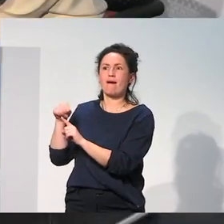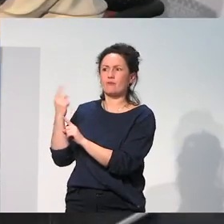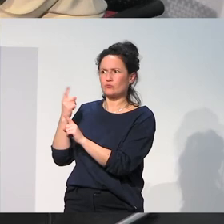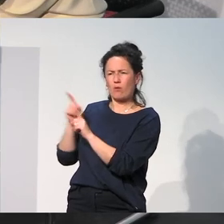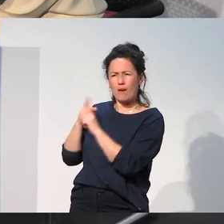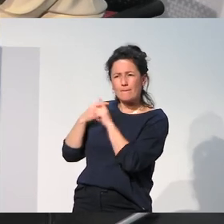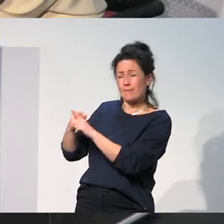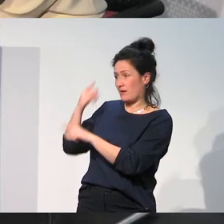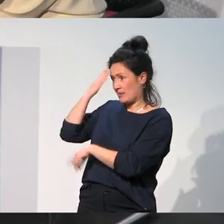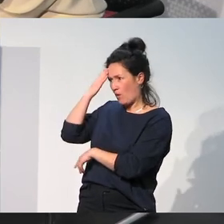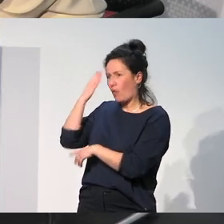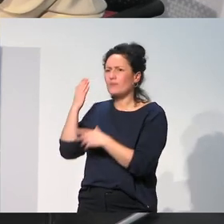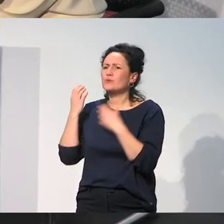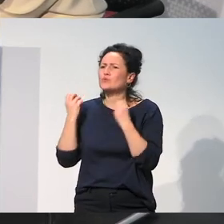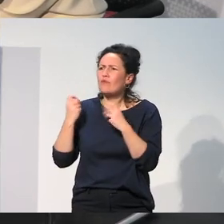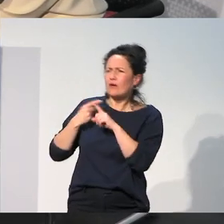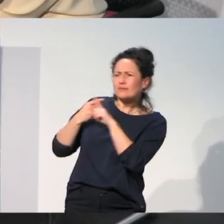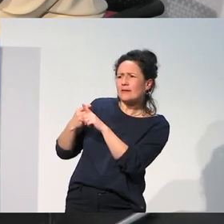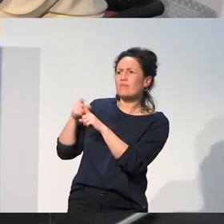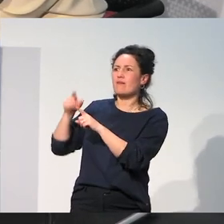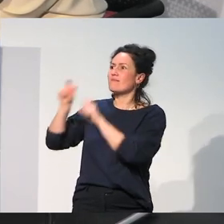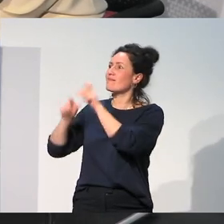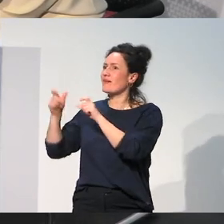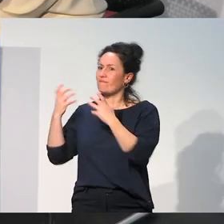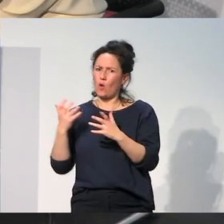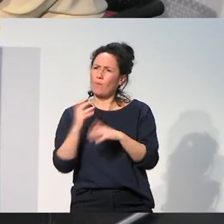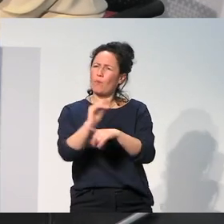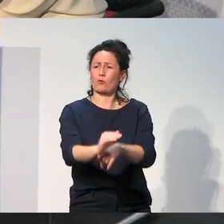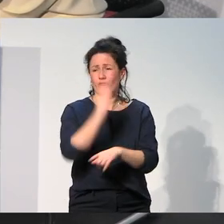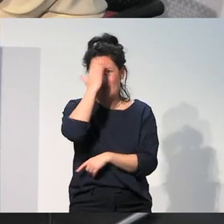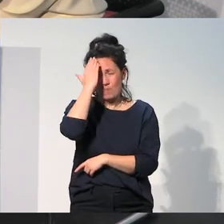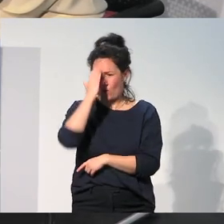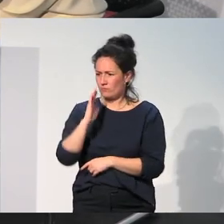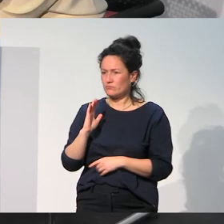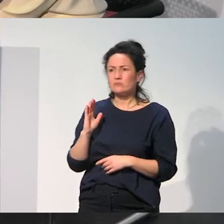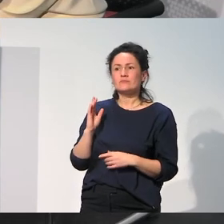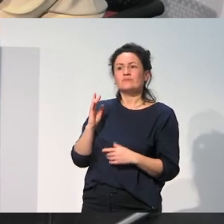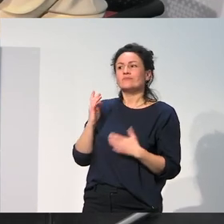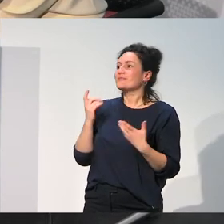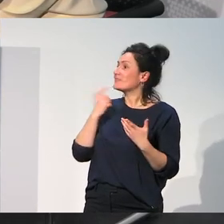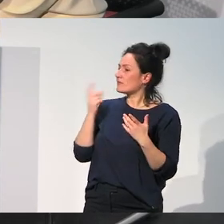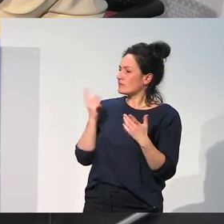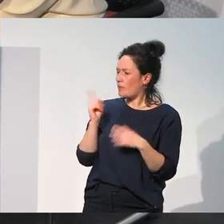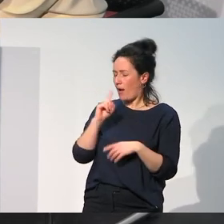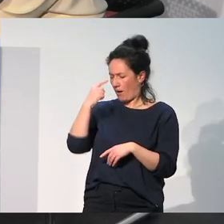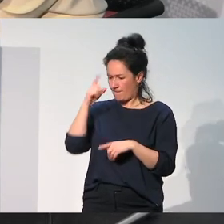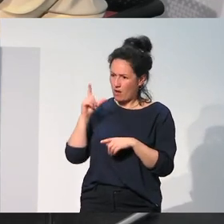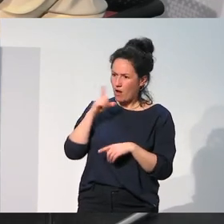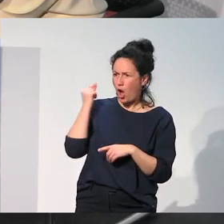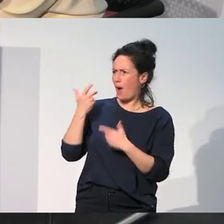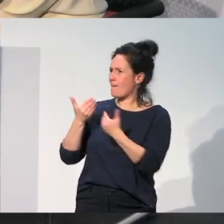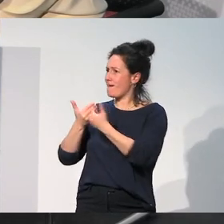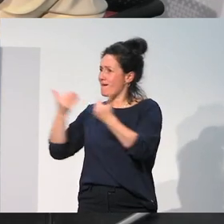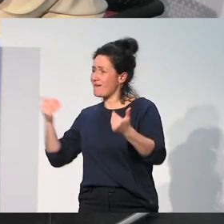défendre absolument l'animal. C'est pas en faisant de l'homme un être extérieur à la nature qu'il a perverti dans son équilibre